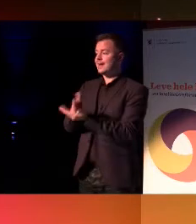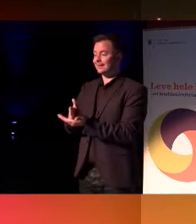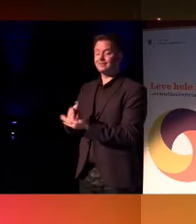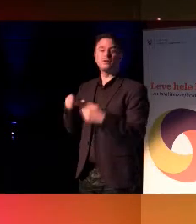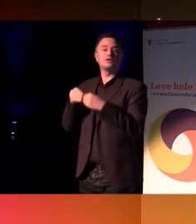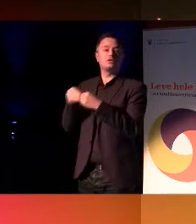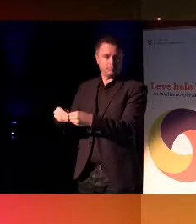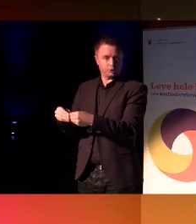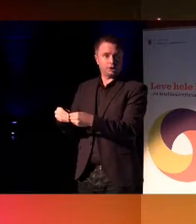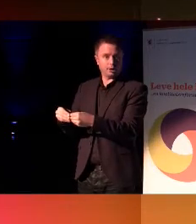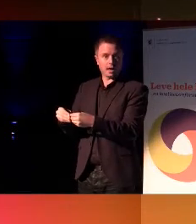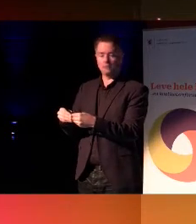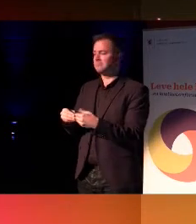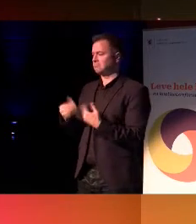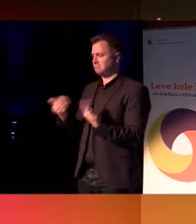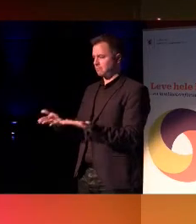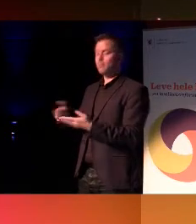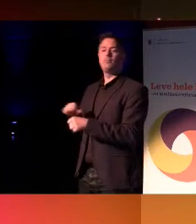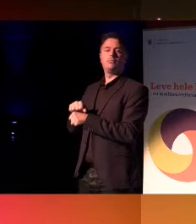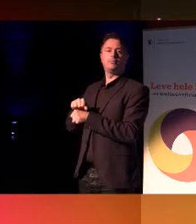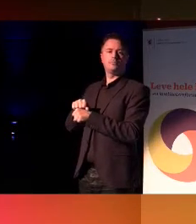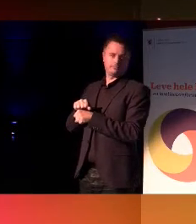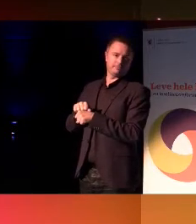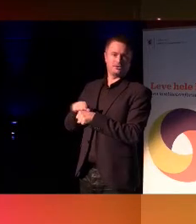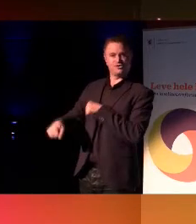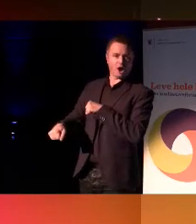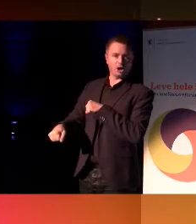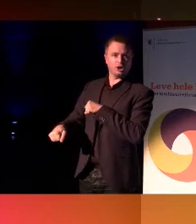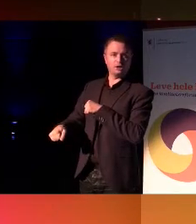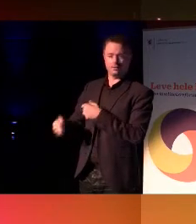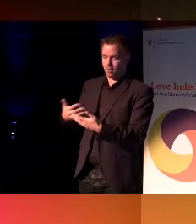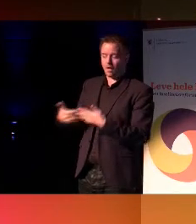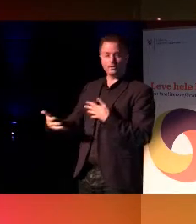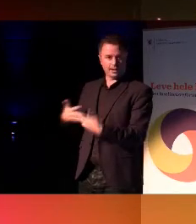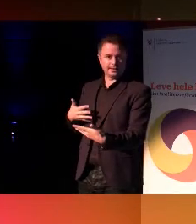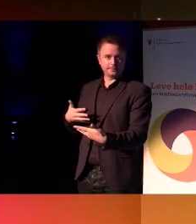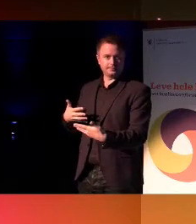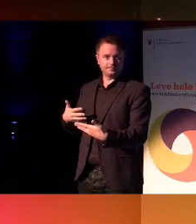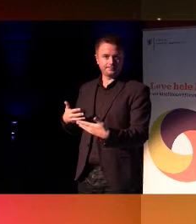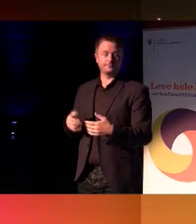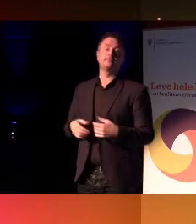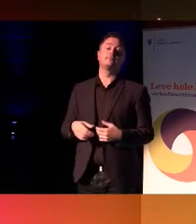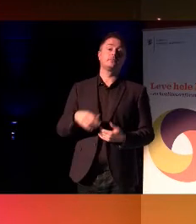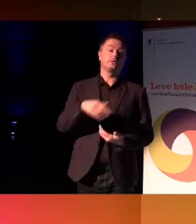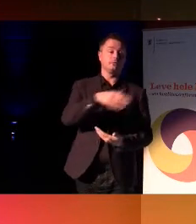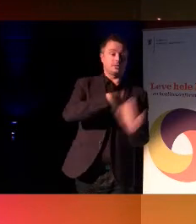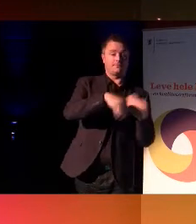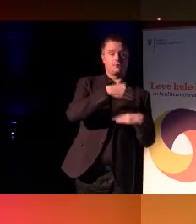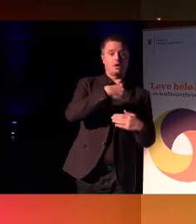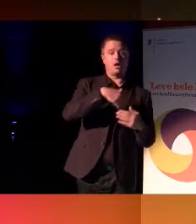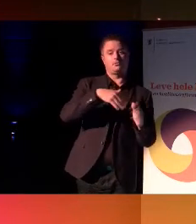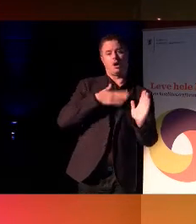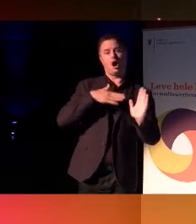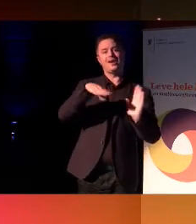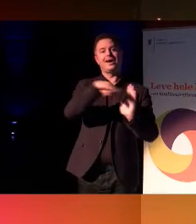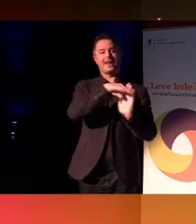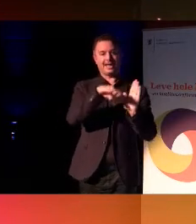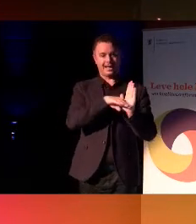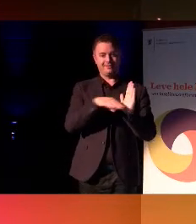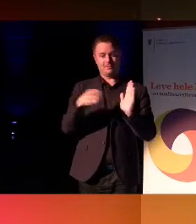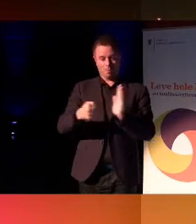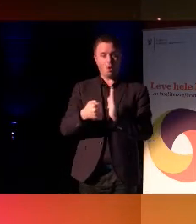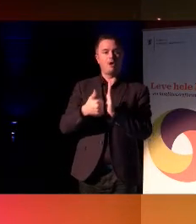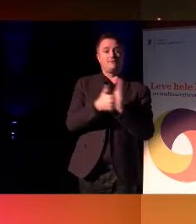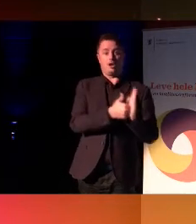har samfunnet gitt noen muligheter for å da omgå eller overvinne